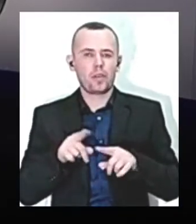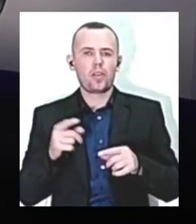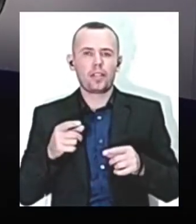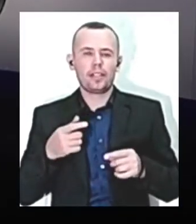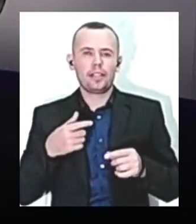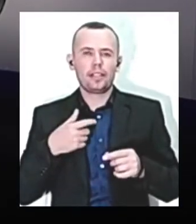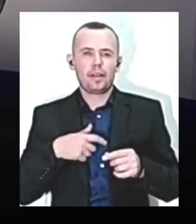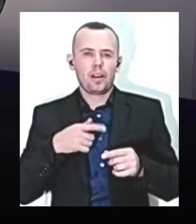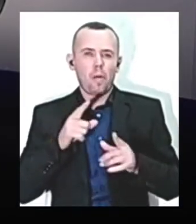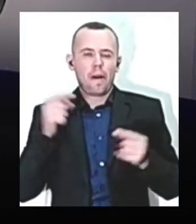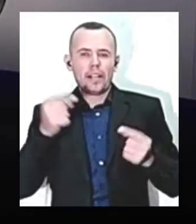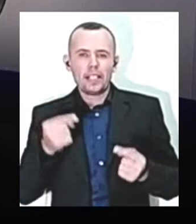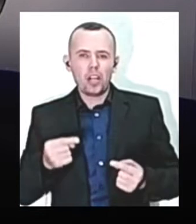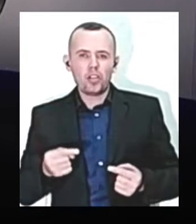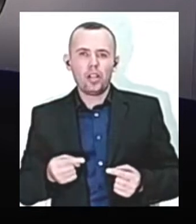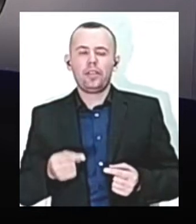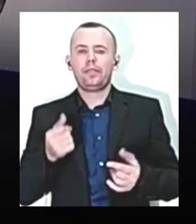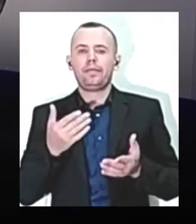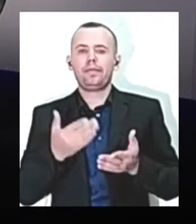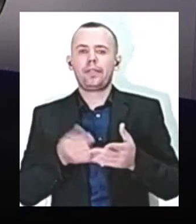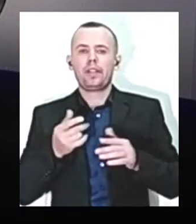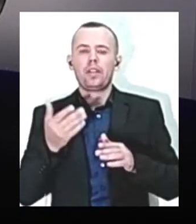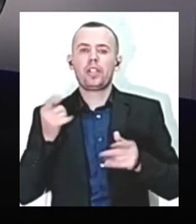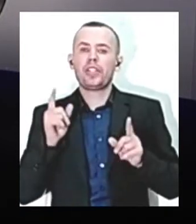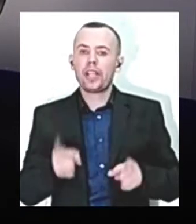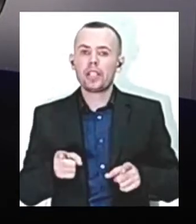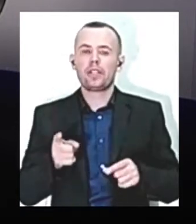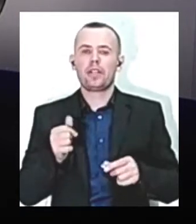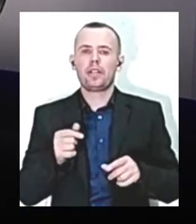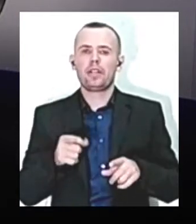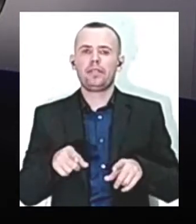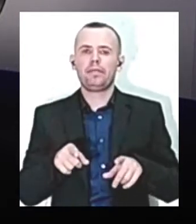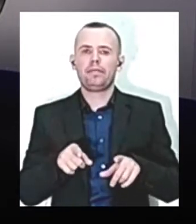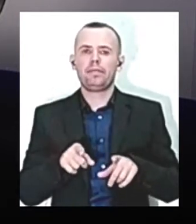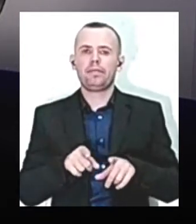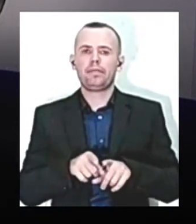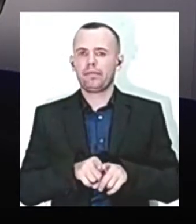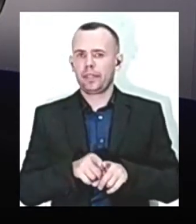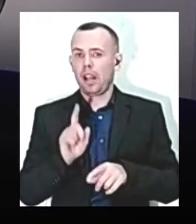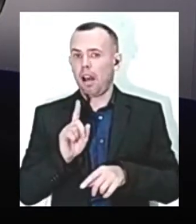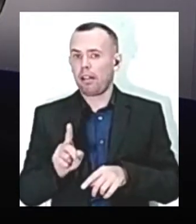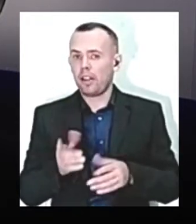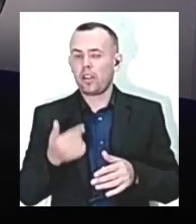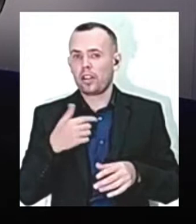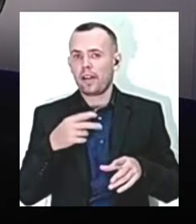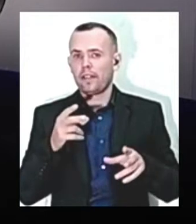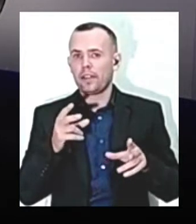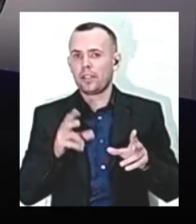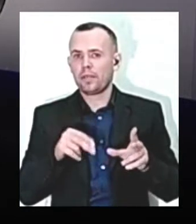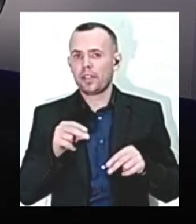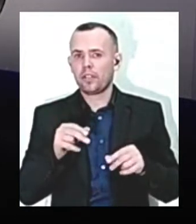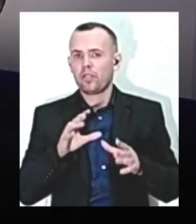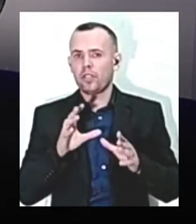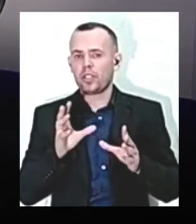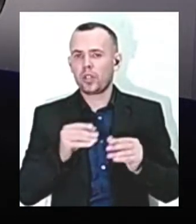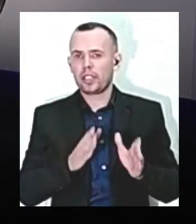достаток, рано чи пізно, а не навпаки. Але, на жаль, ми перебуваємо в цьому системі